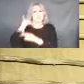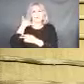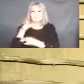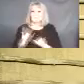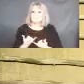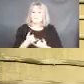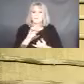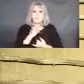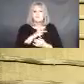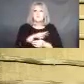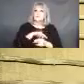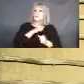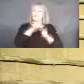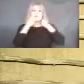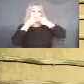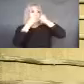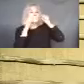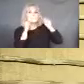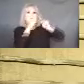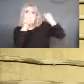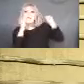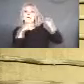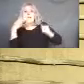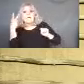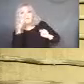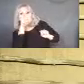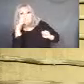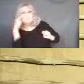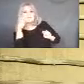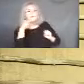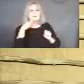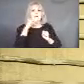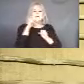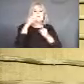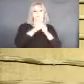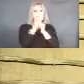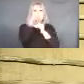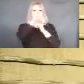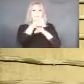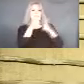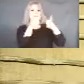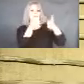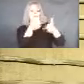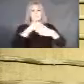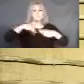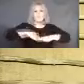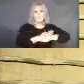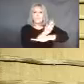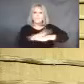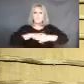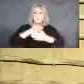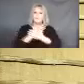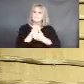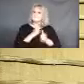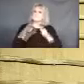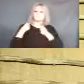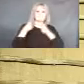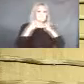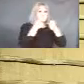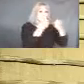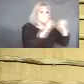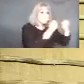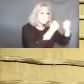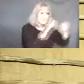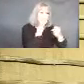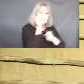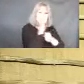want ek voel nog steeds moreel verplig om het te geheim te hou, al is het nie meer nie. En in die 90's was daar nie iets so slim voor nie, so